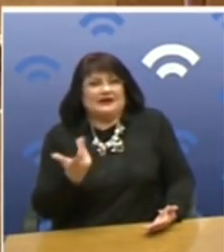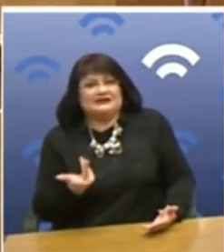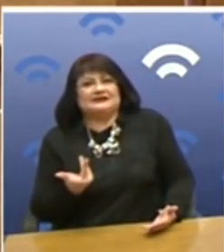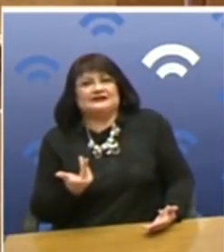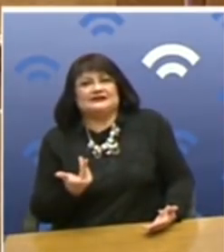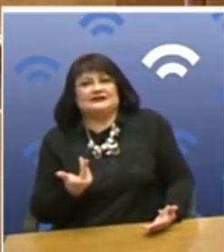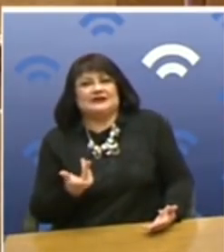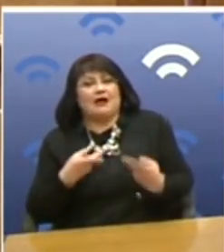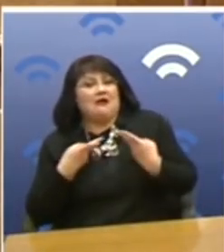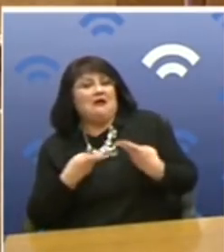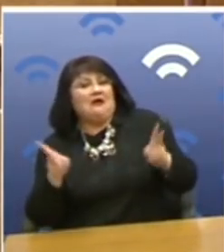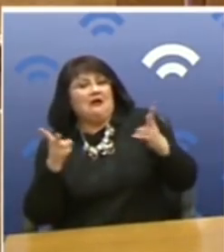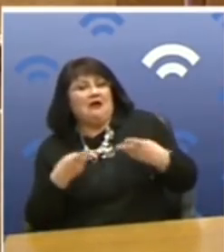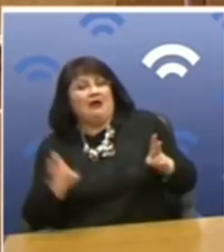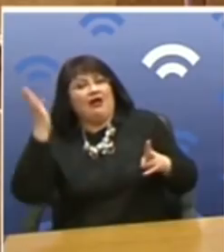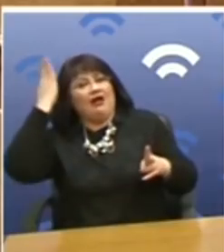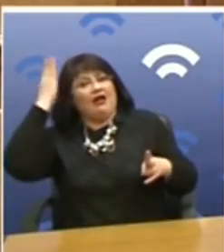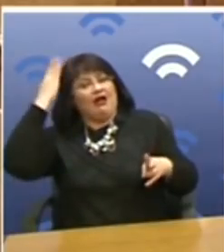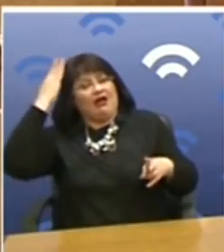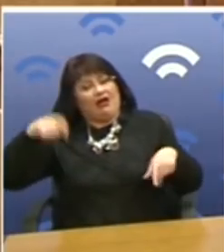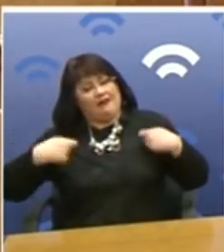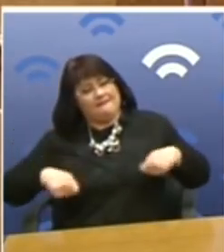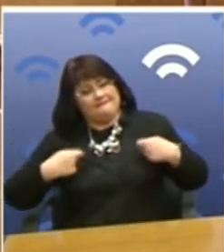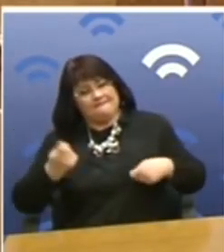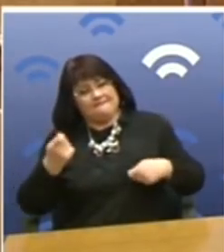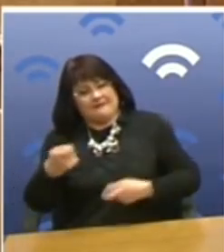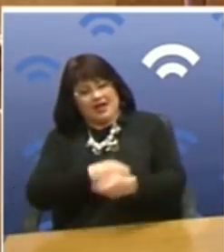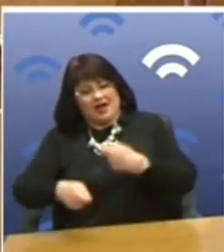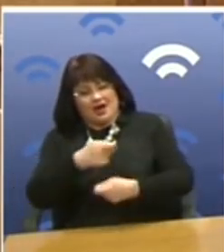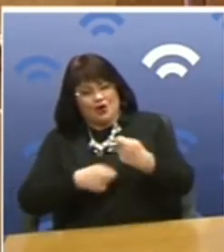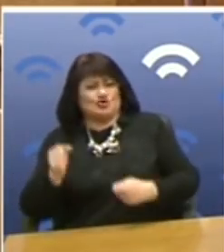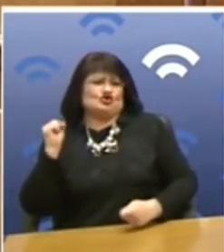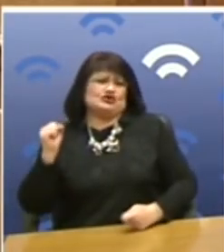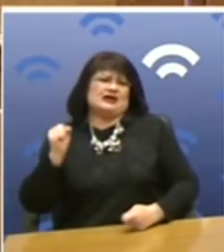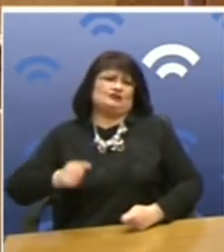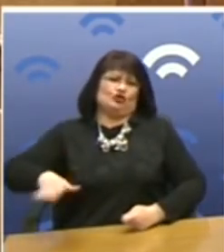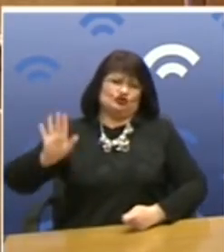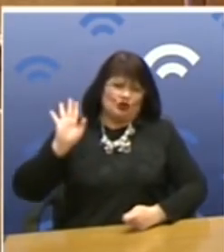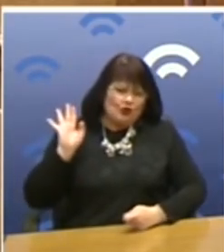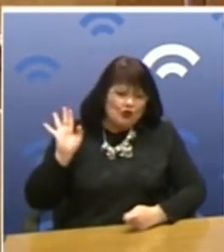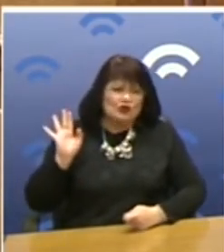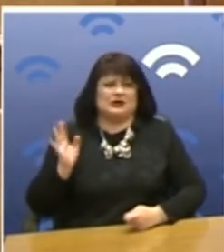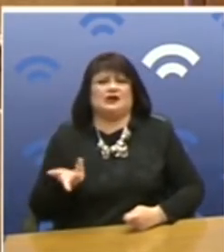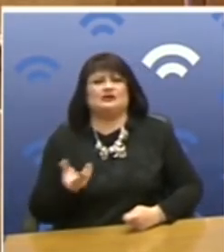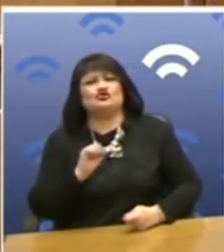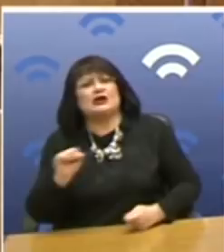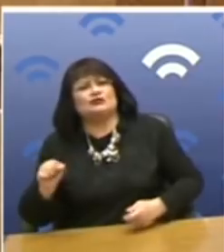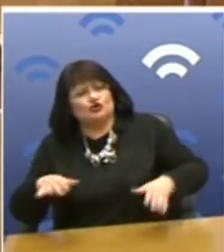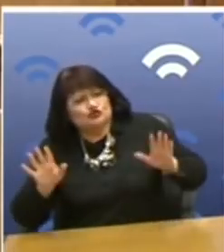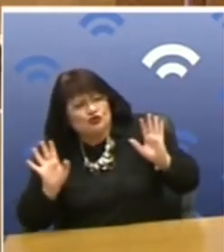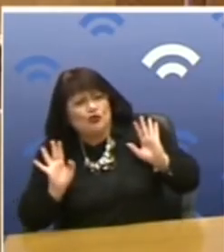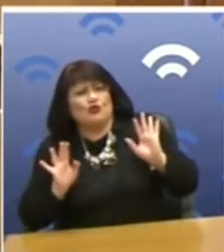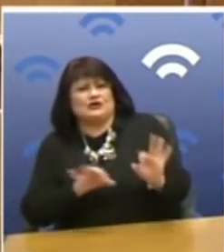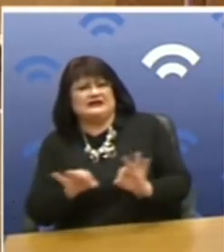της αγοράς, της καπιταλιστικής αγοράς, και όχι βέβαια ο σοσιαλισμός, η κοινωνικοποιημένη παραγωγή, το κεντρικό επιστημονικό σχέδιο για